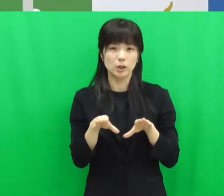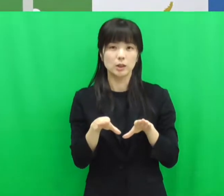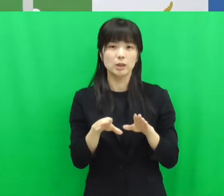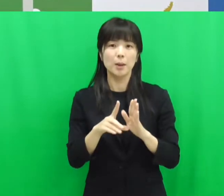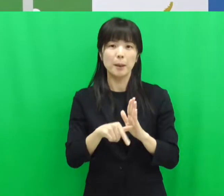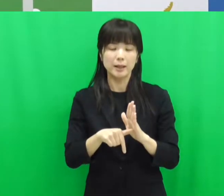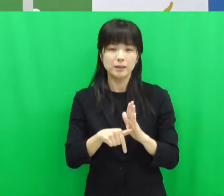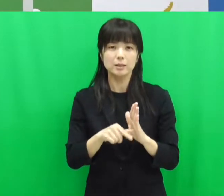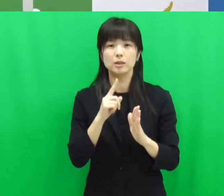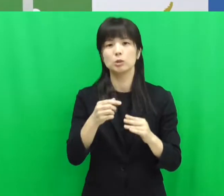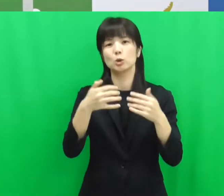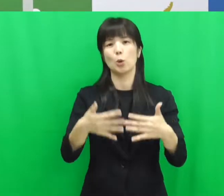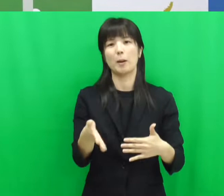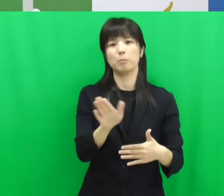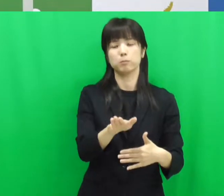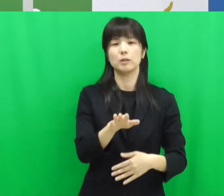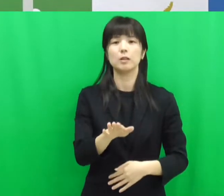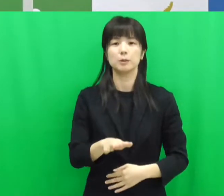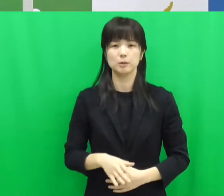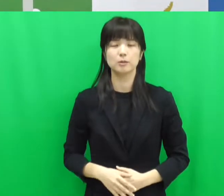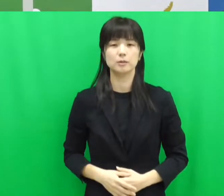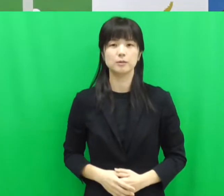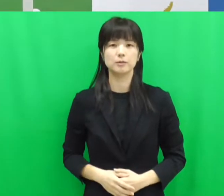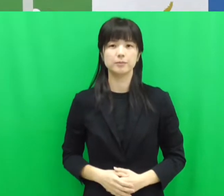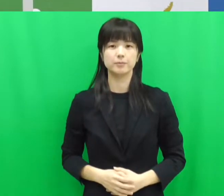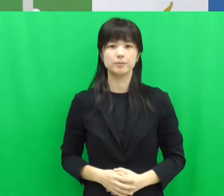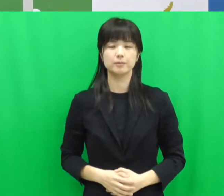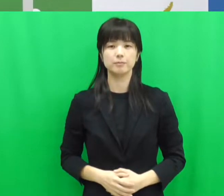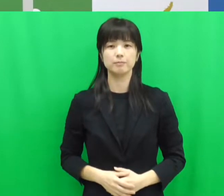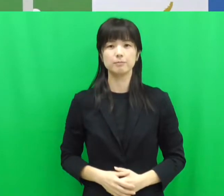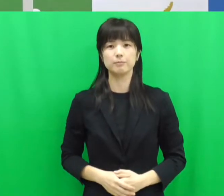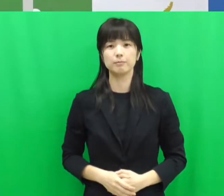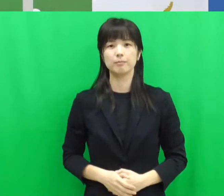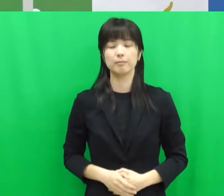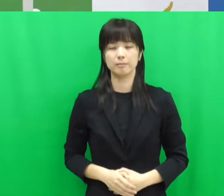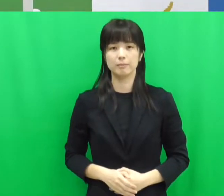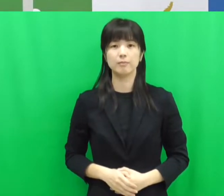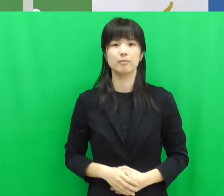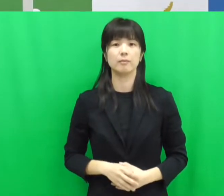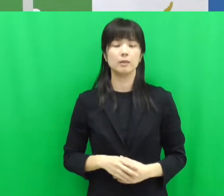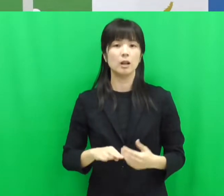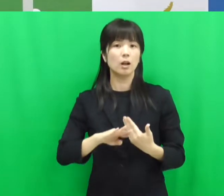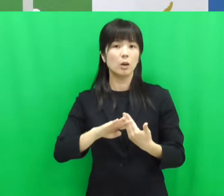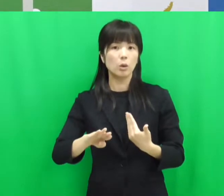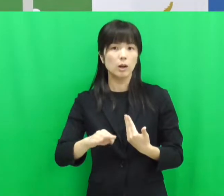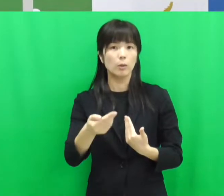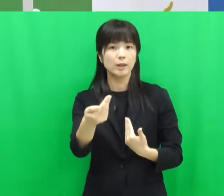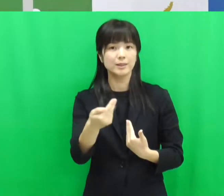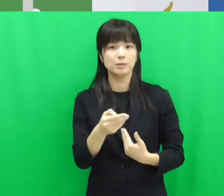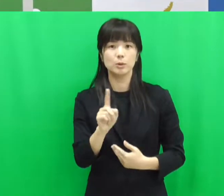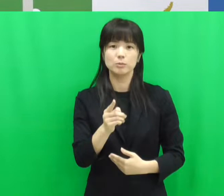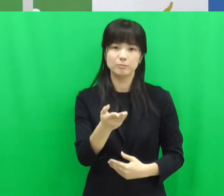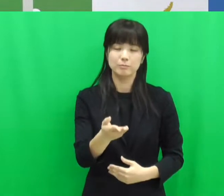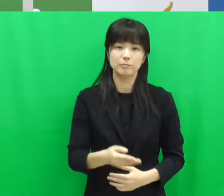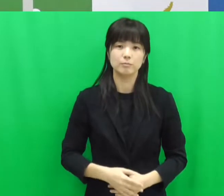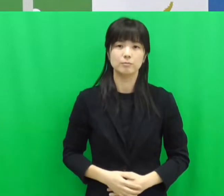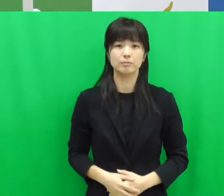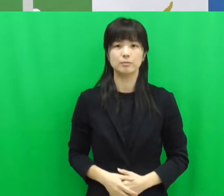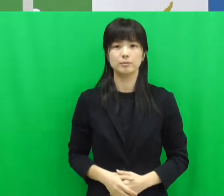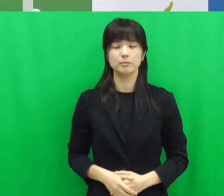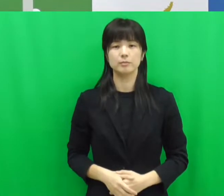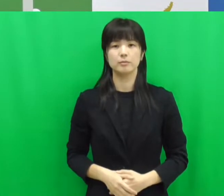場合ということにさせていただきました。 はい、この件に関しまして他にございますでしょうか。 はい、どうぞ。ど